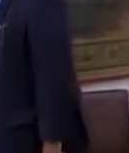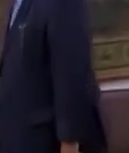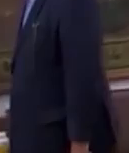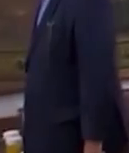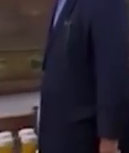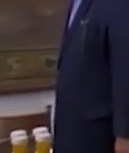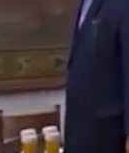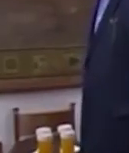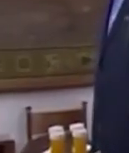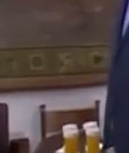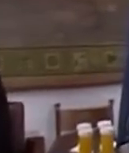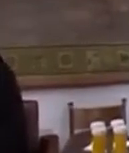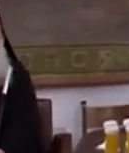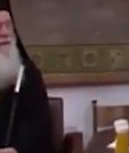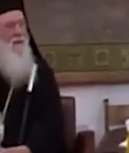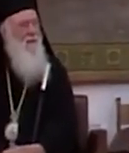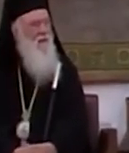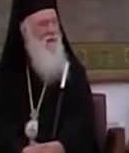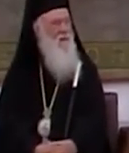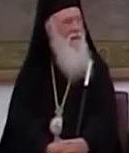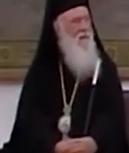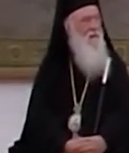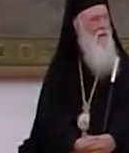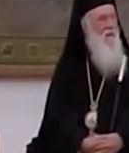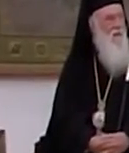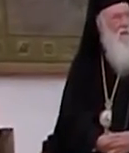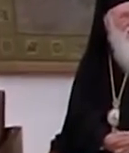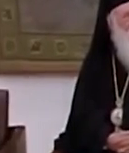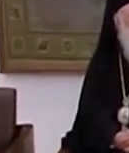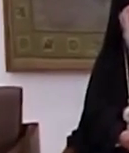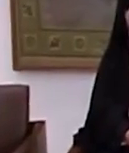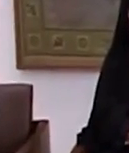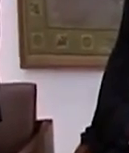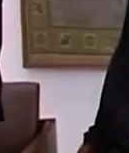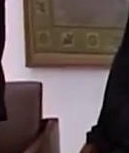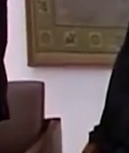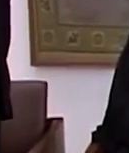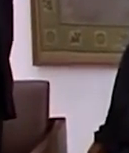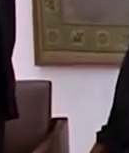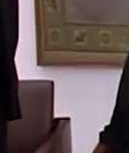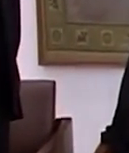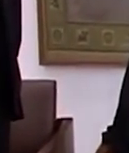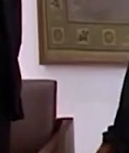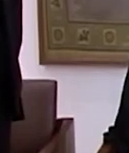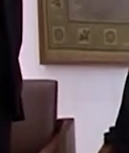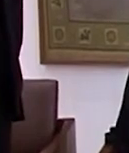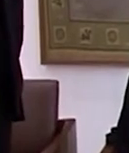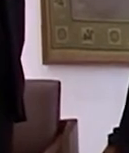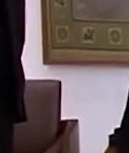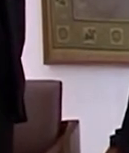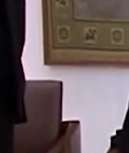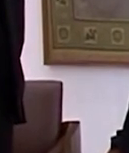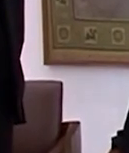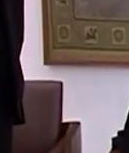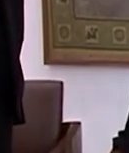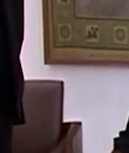περίοδος της Βουλής, η οποία κράτησε σχεδόν 4 χρόνια, παραλίγο, και ξεκινάει η 18η περίοδος,